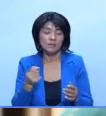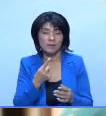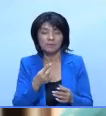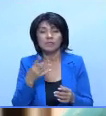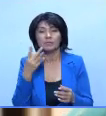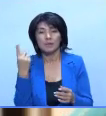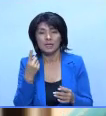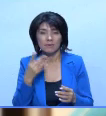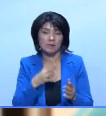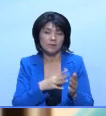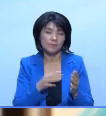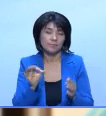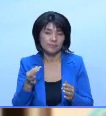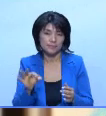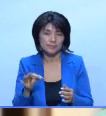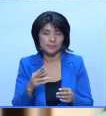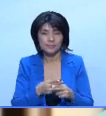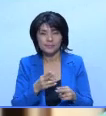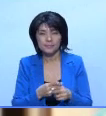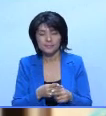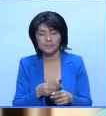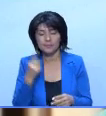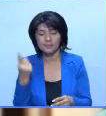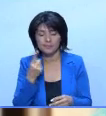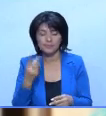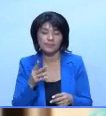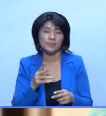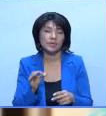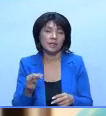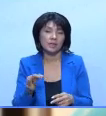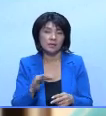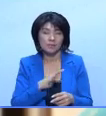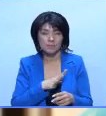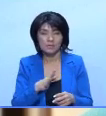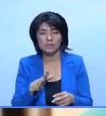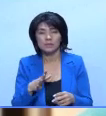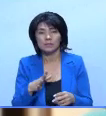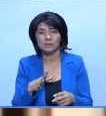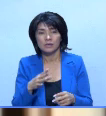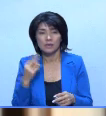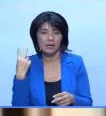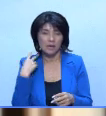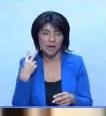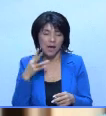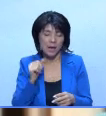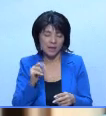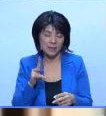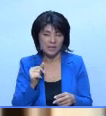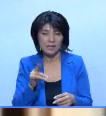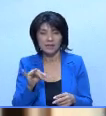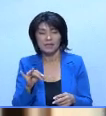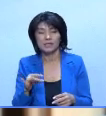знаете первые деньги были отпечатаны в англии и сюда